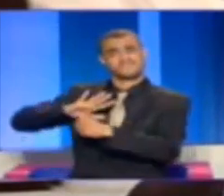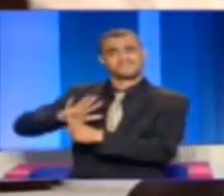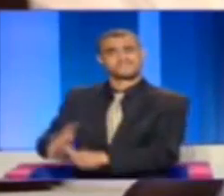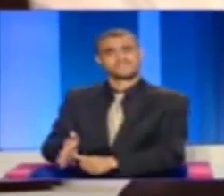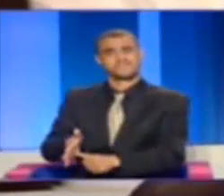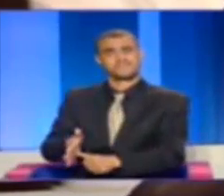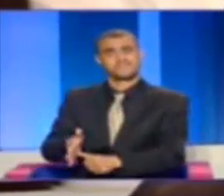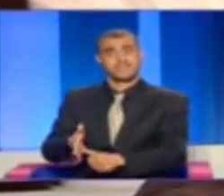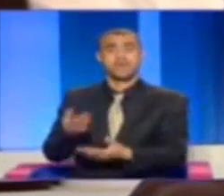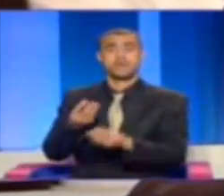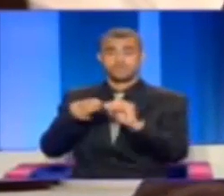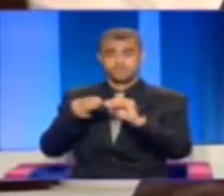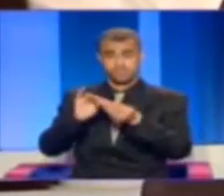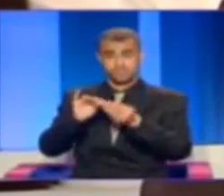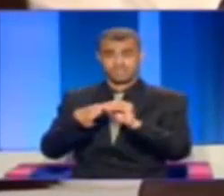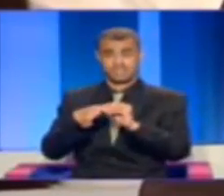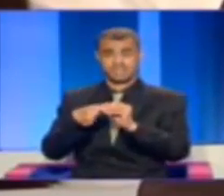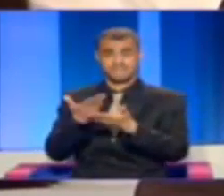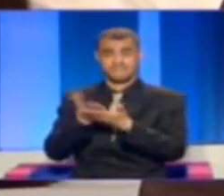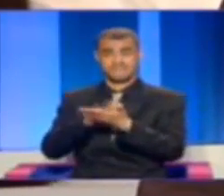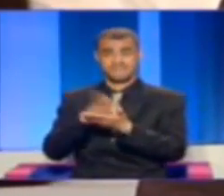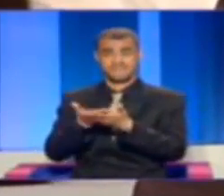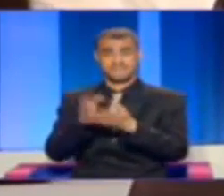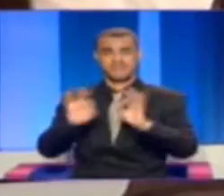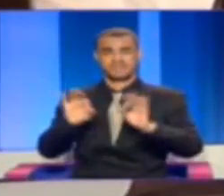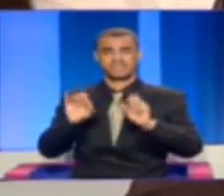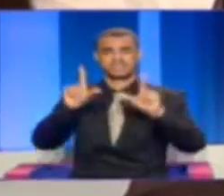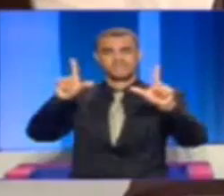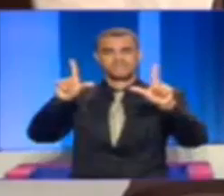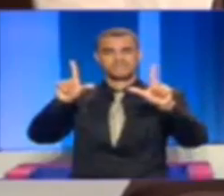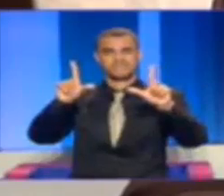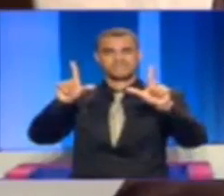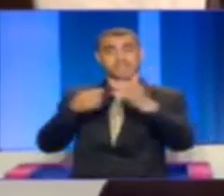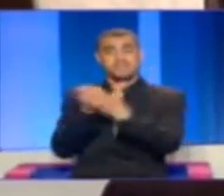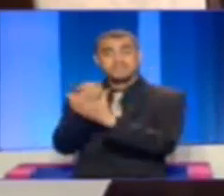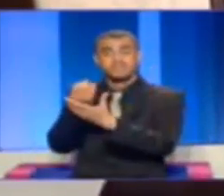يعني منعزلا. فهنايا عاوتاني كنرجعوا لمساله الاعلام